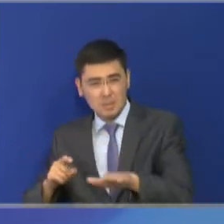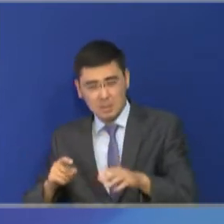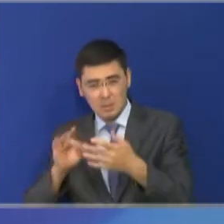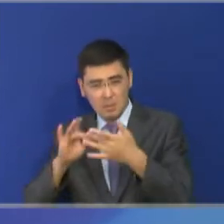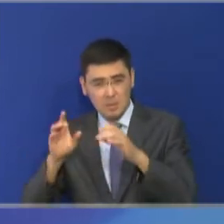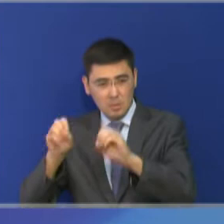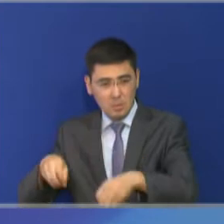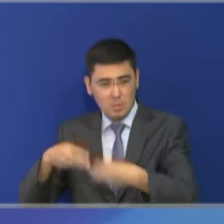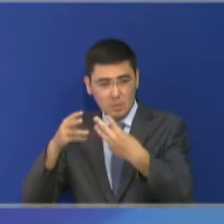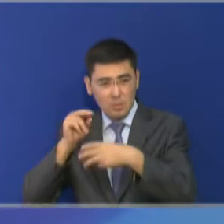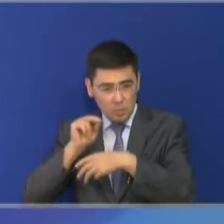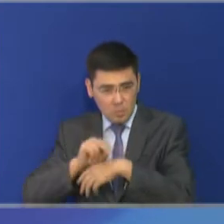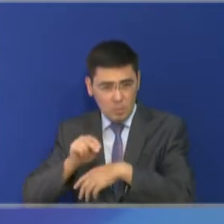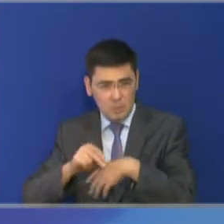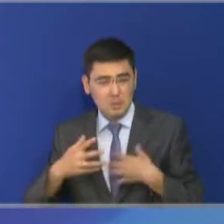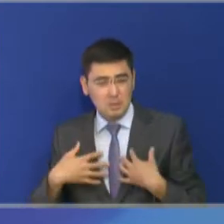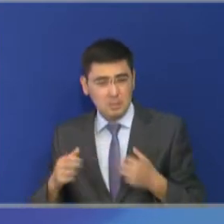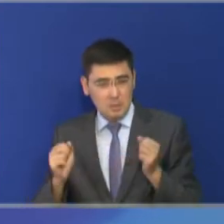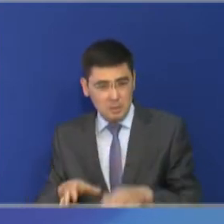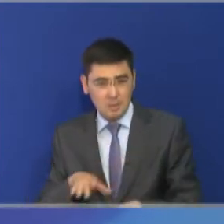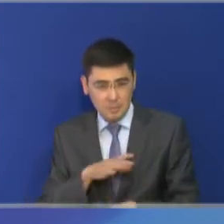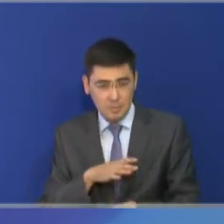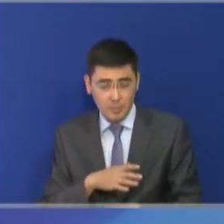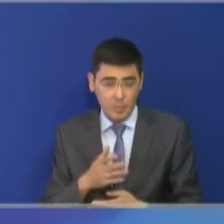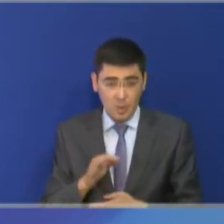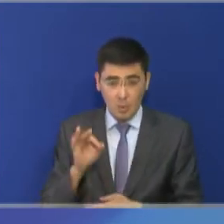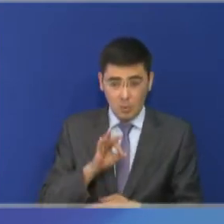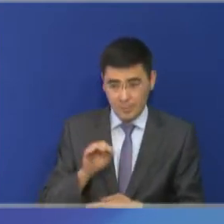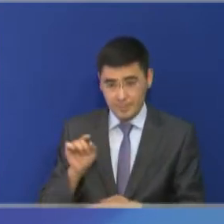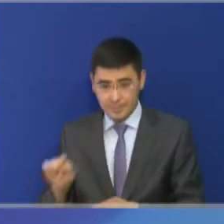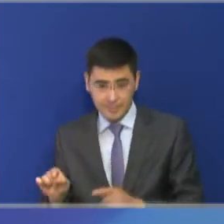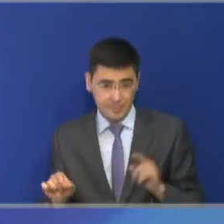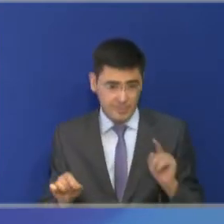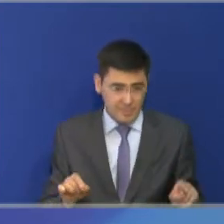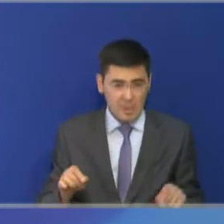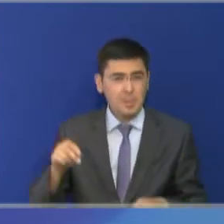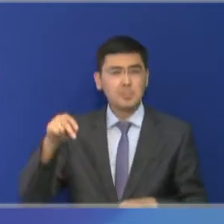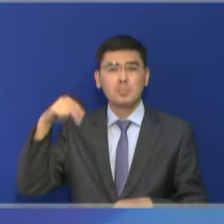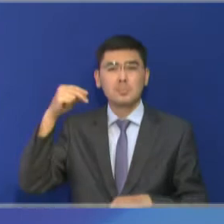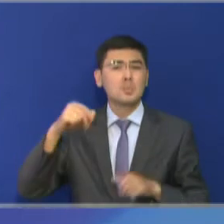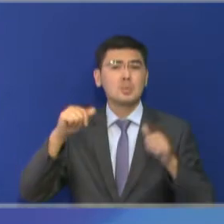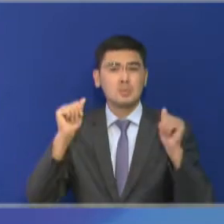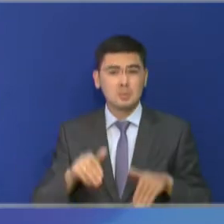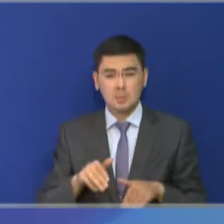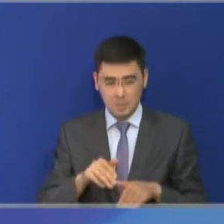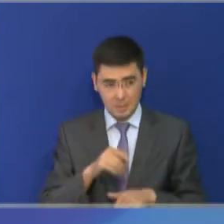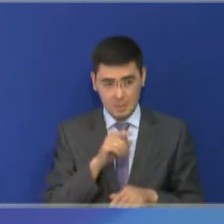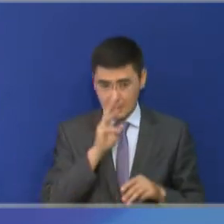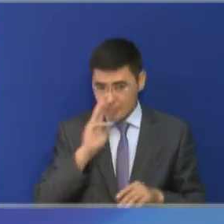қоғамдық сенім кеңесінің отырысында аталмыш сала өкілдерін назардан тыс қалдырмай, еңбекақыларын ұлғайтуды тапсырды.